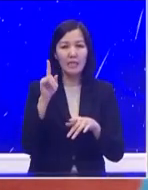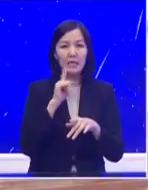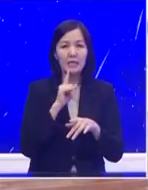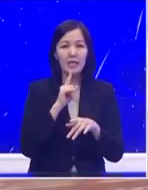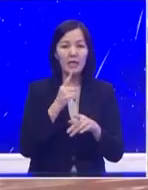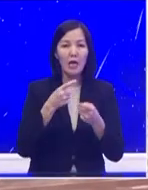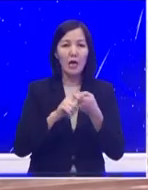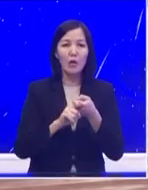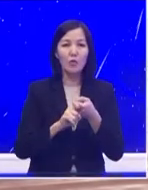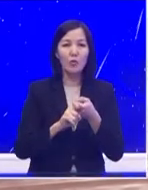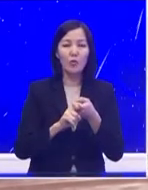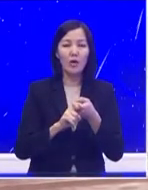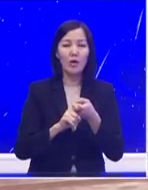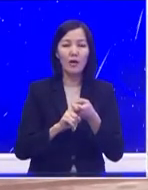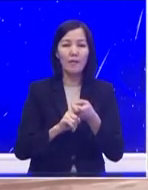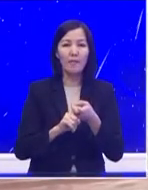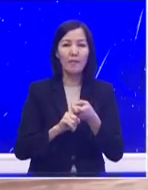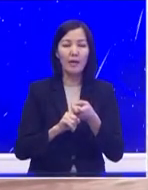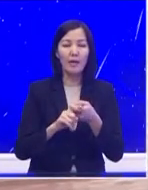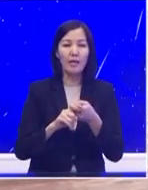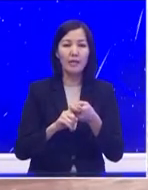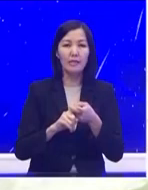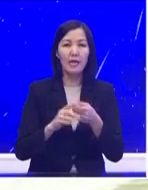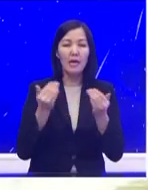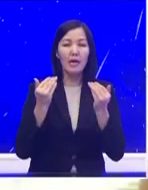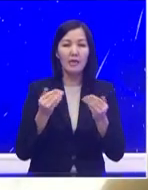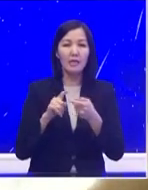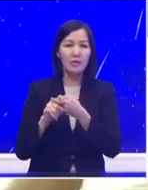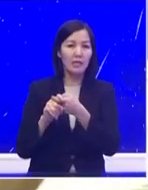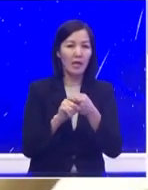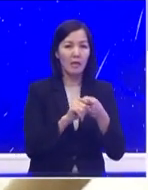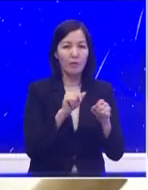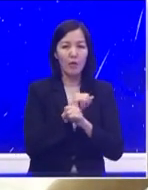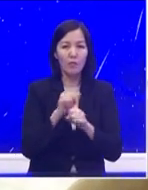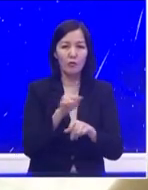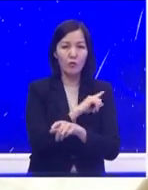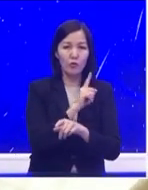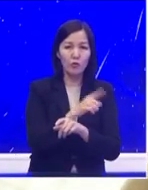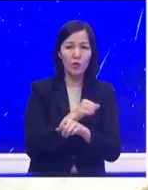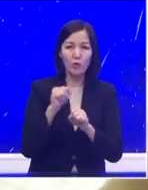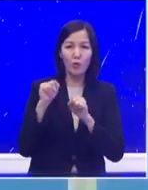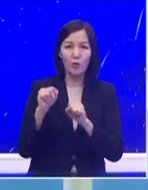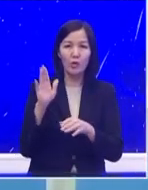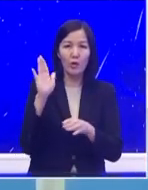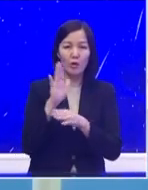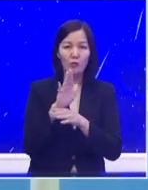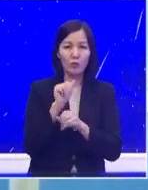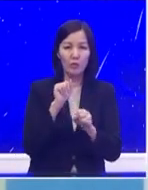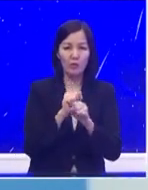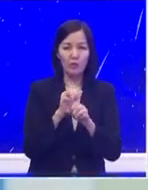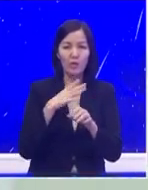шаралар Қазақстанда пандемия кезіндегі коронавирустық инфекция таратпау бойынша күшейтілген шаралар қаулысына сай